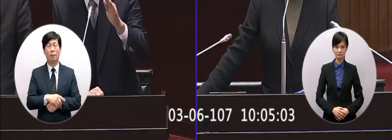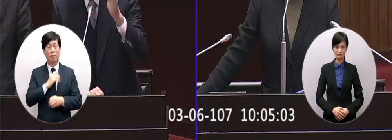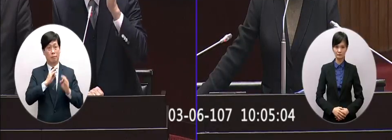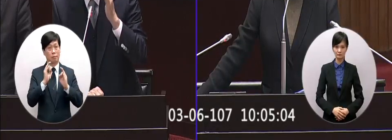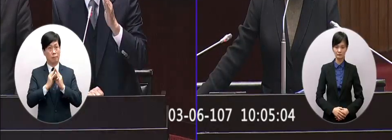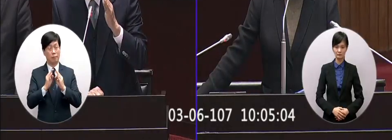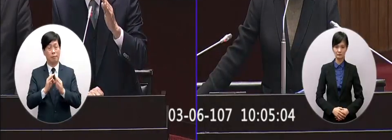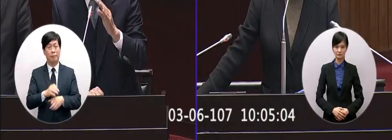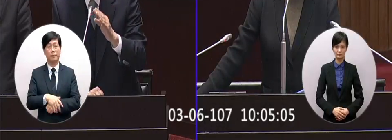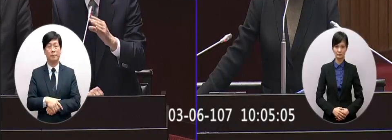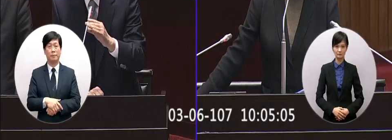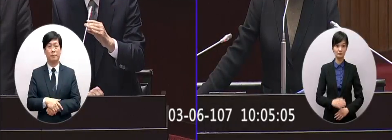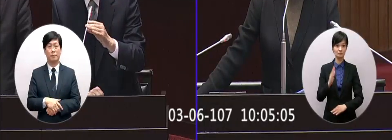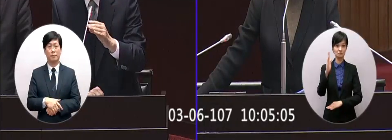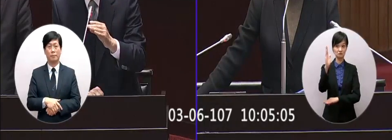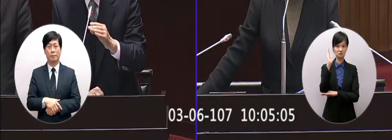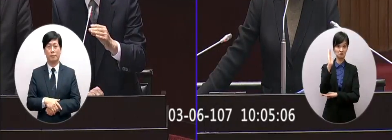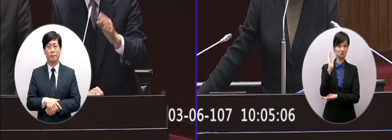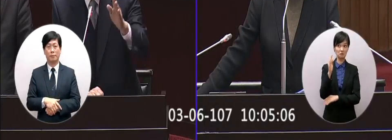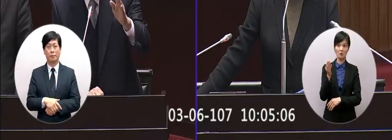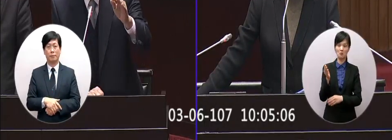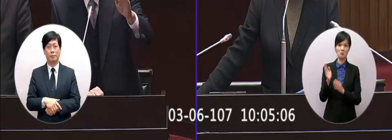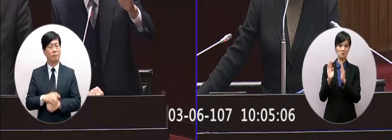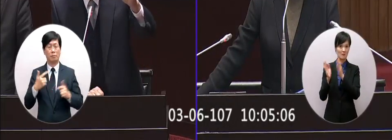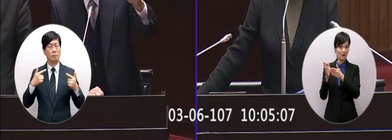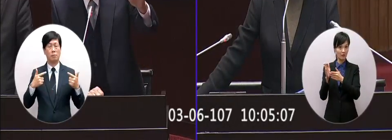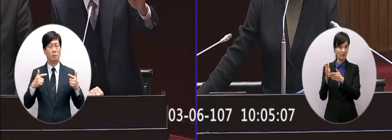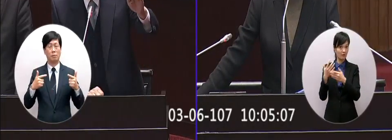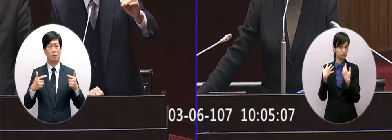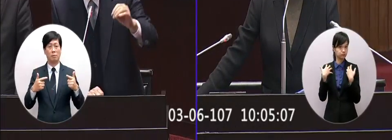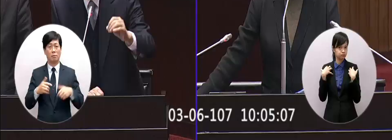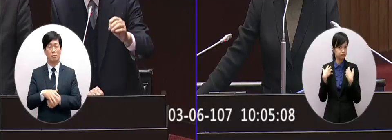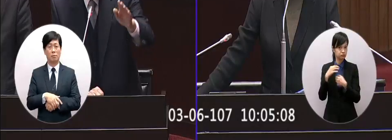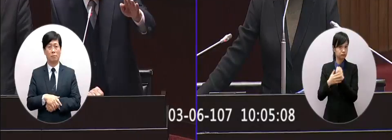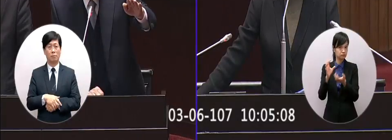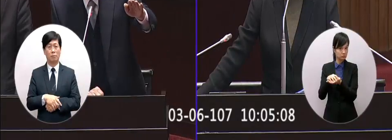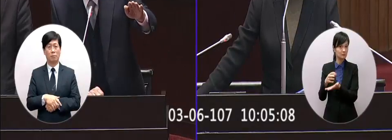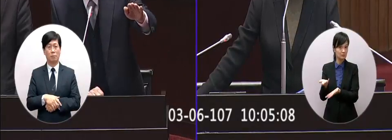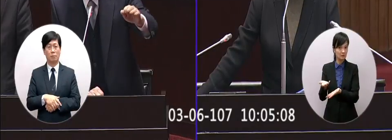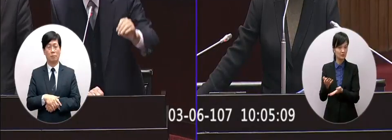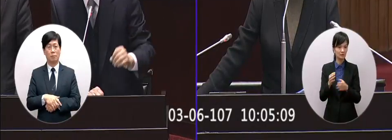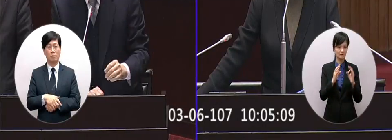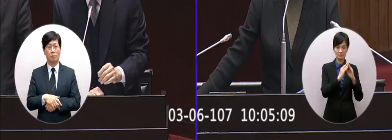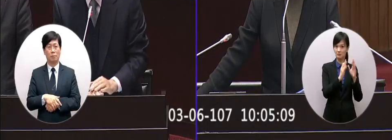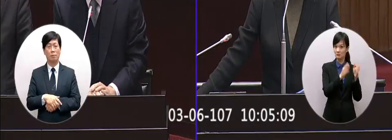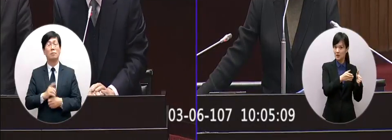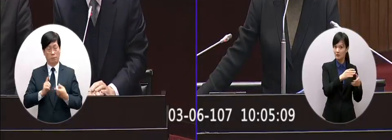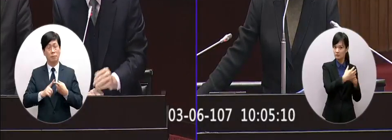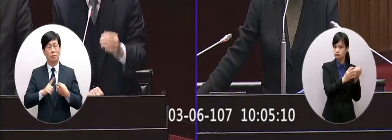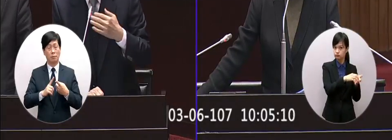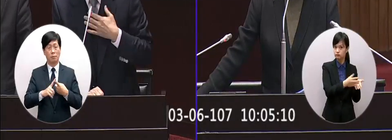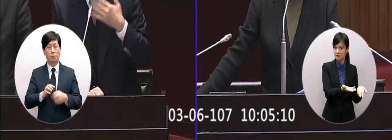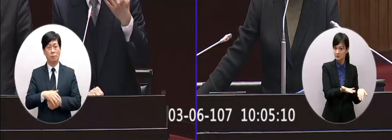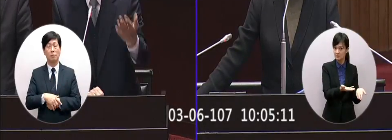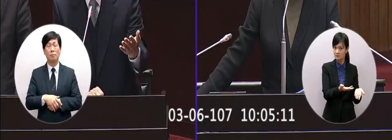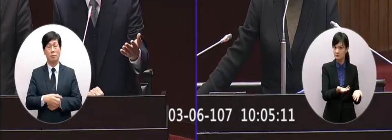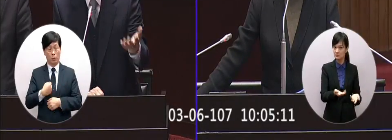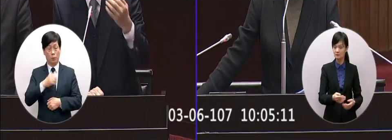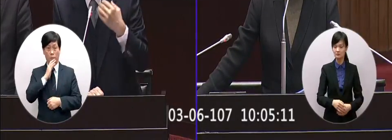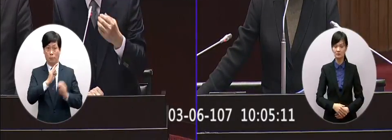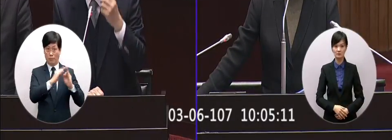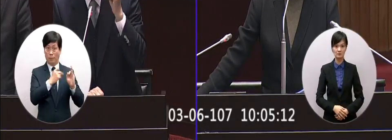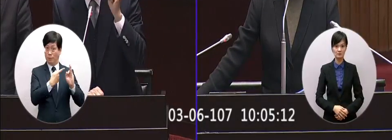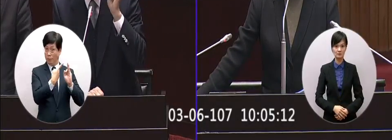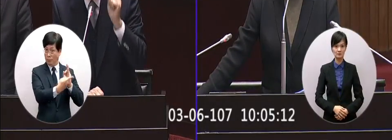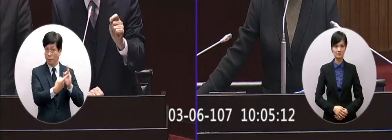我们银行 跟哪一个政府要担保吗？ 不是，就是说 跟谁要担保？跟银行要担保。 哎，对对对对，我们借钱给